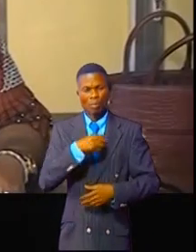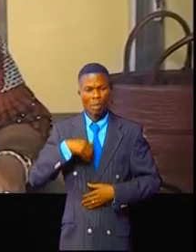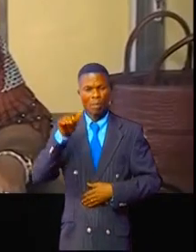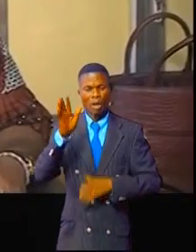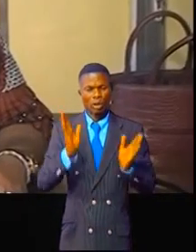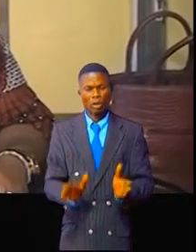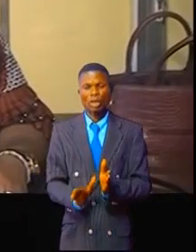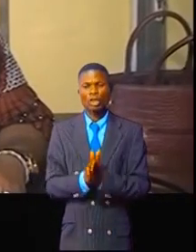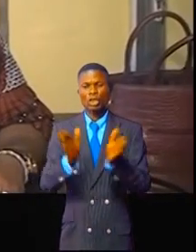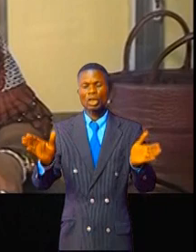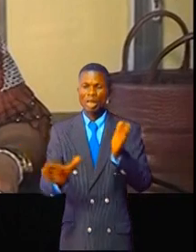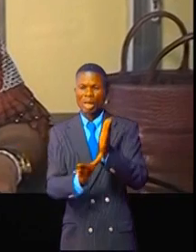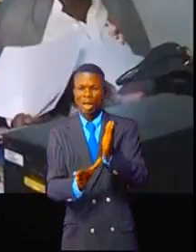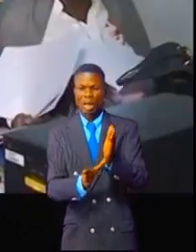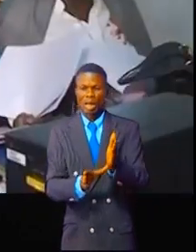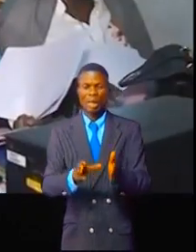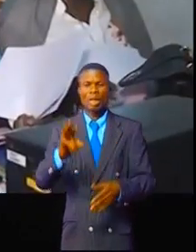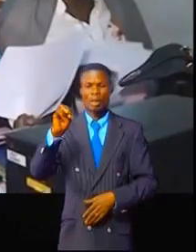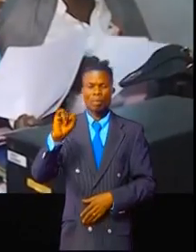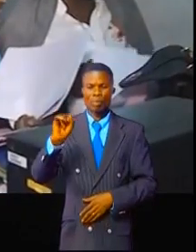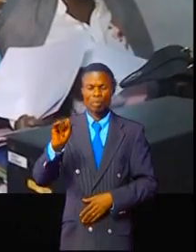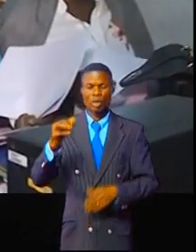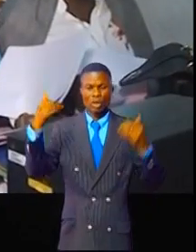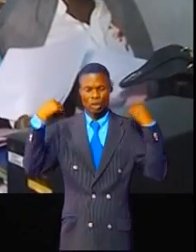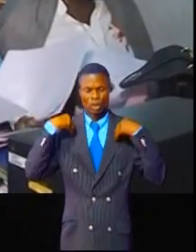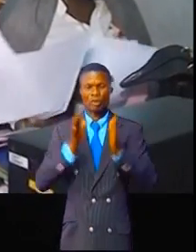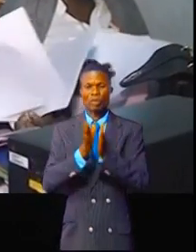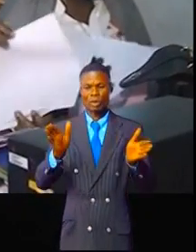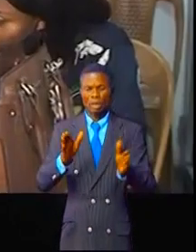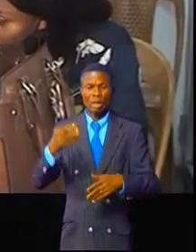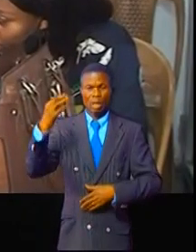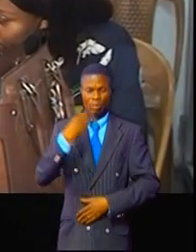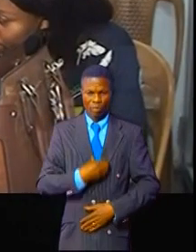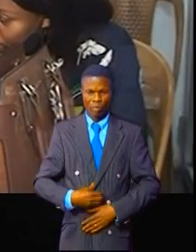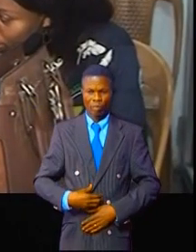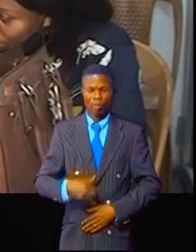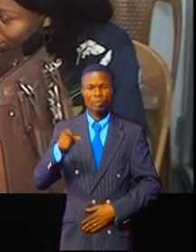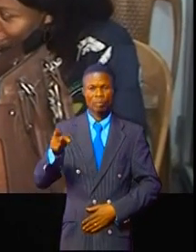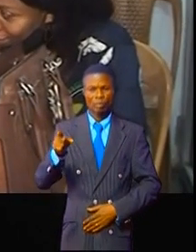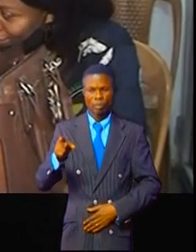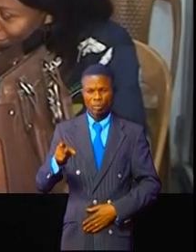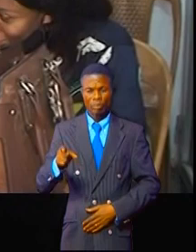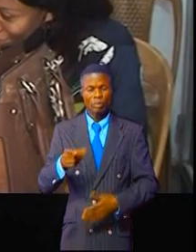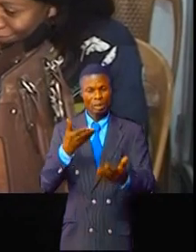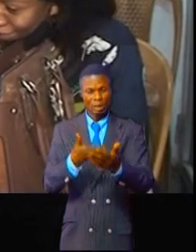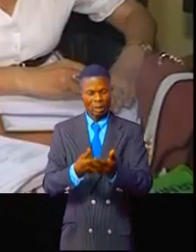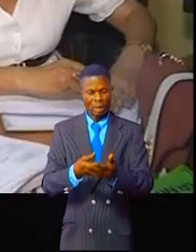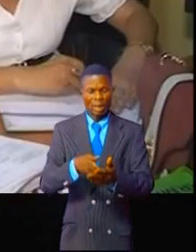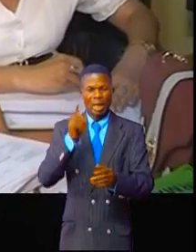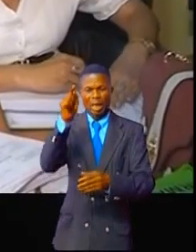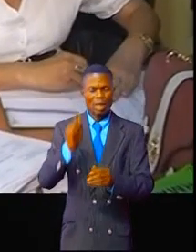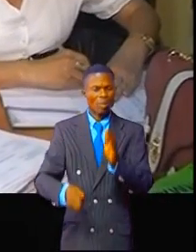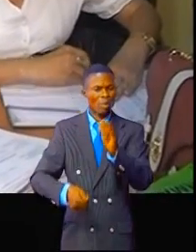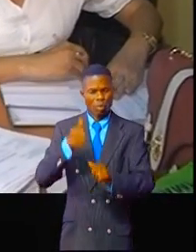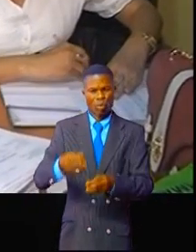mireille mal guérie au directeur général m guy kabongo moyens vite une marque de distinction lui a été